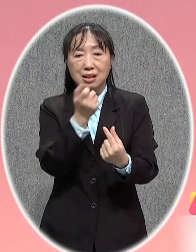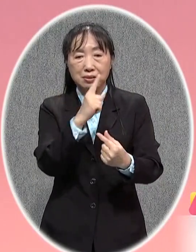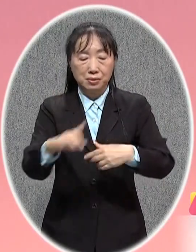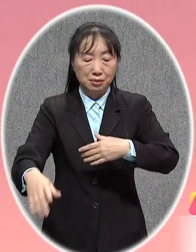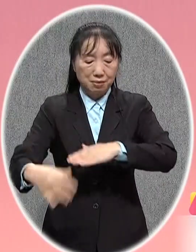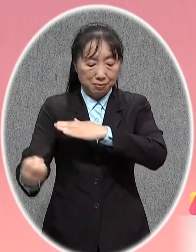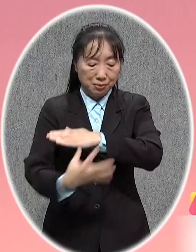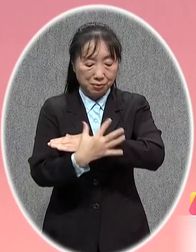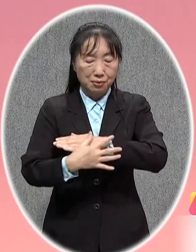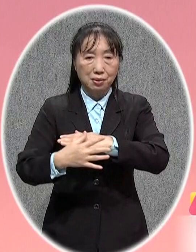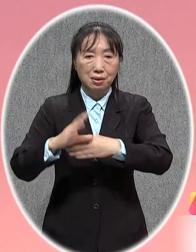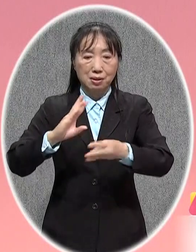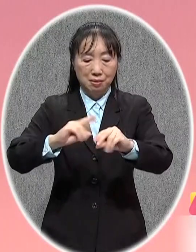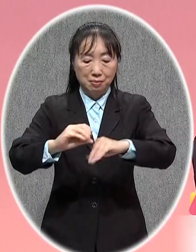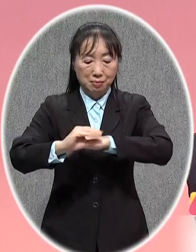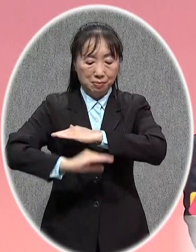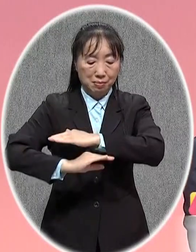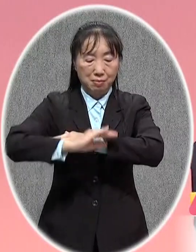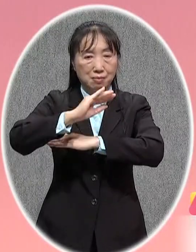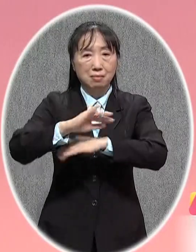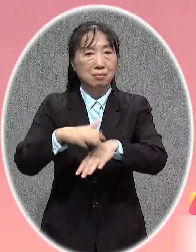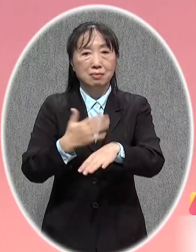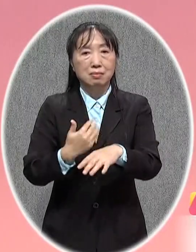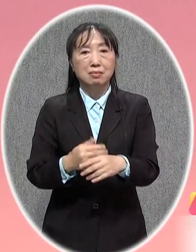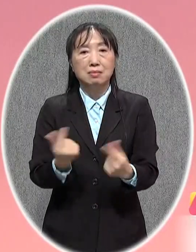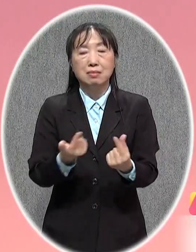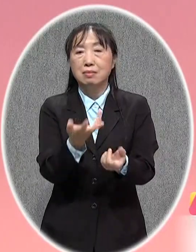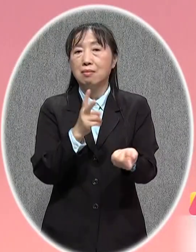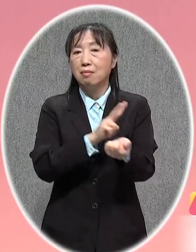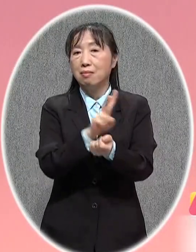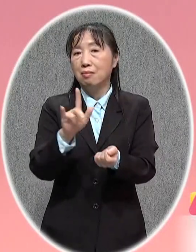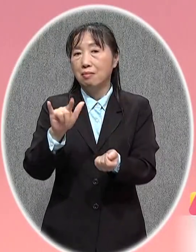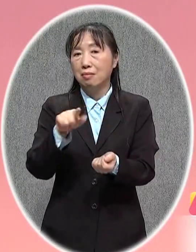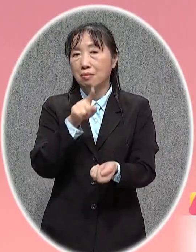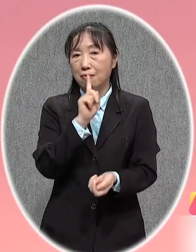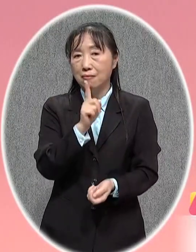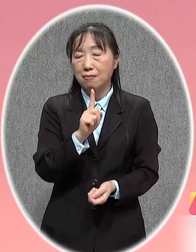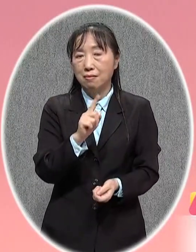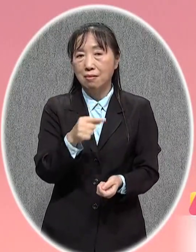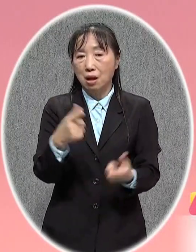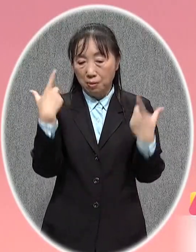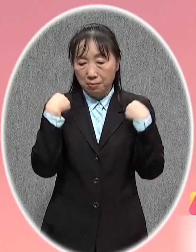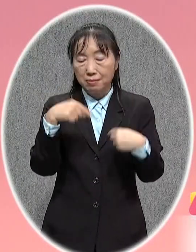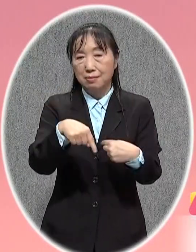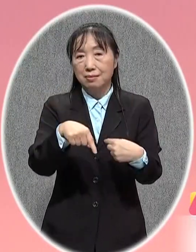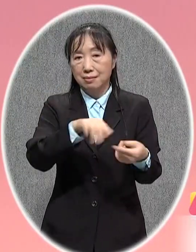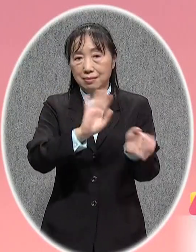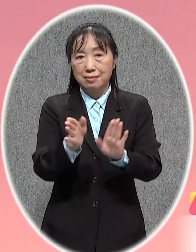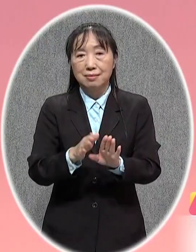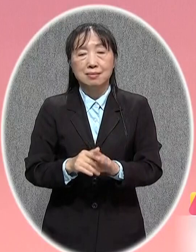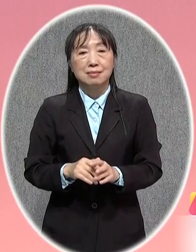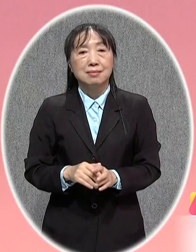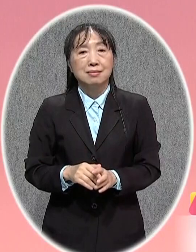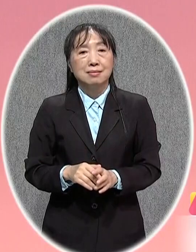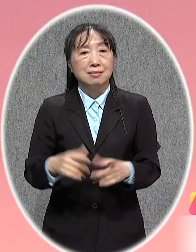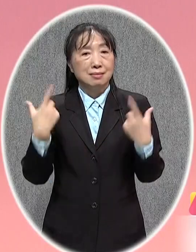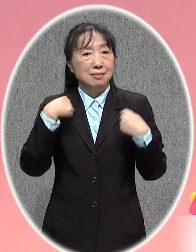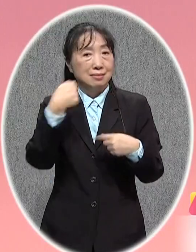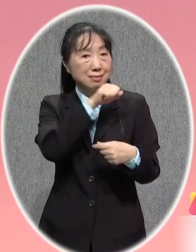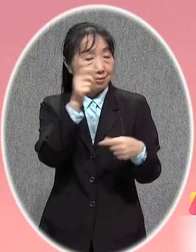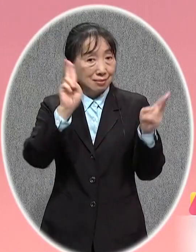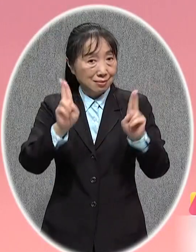应。那至于刚刚林老师提到的可能其他原先已经既有的结构，不管是这个原来台